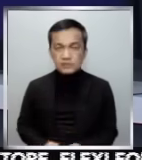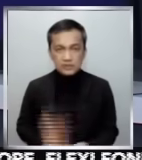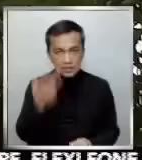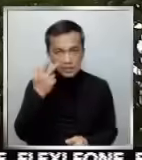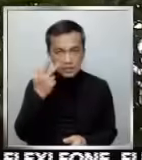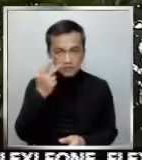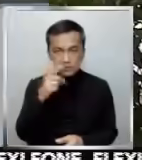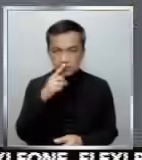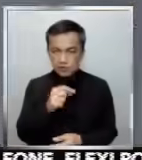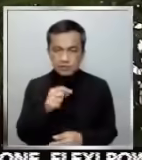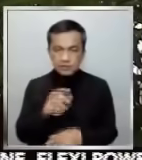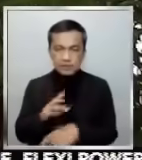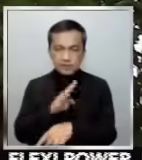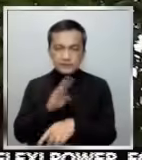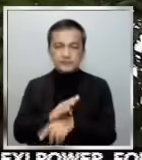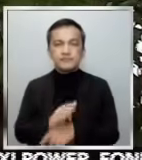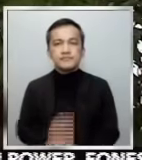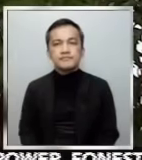ng